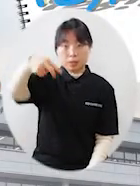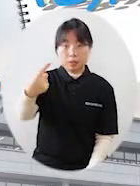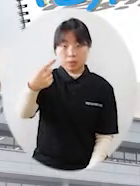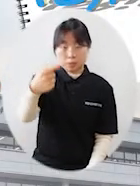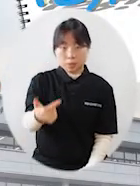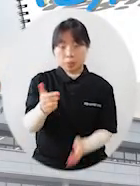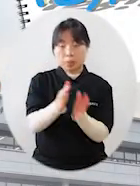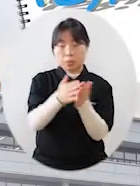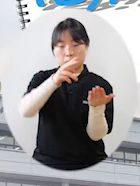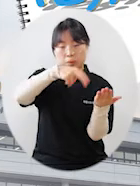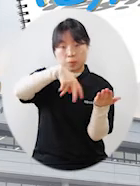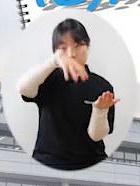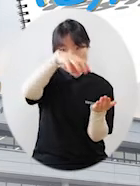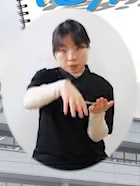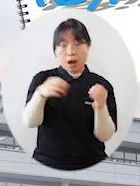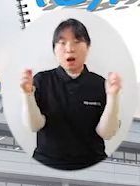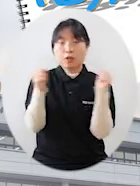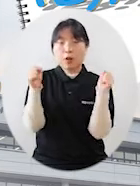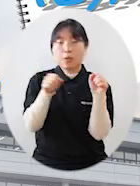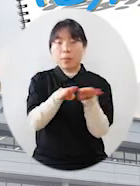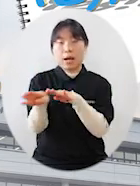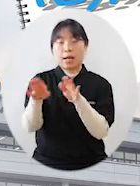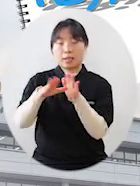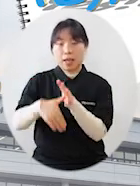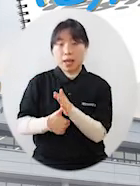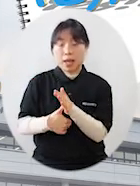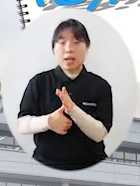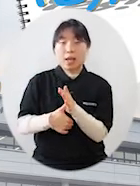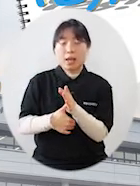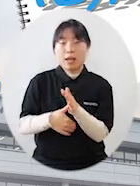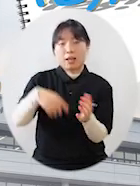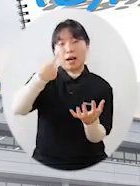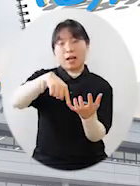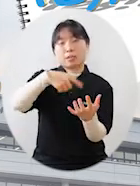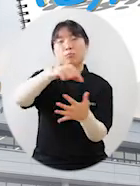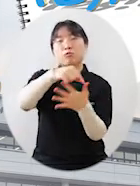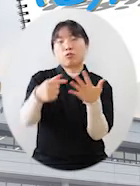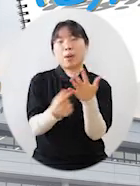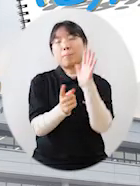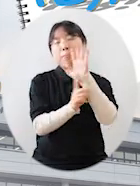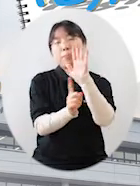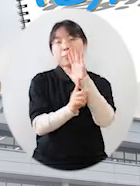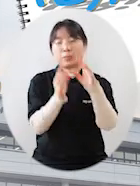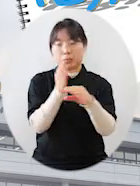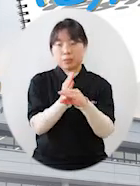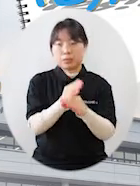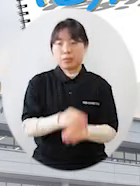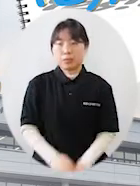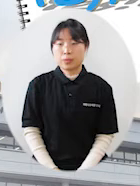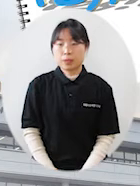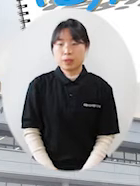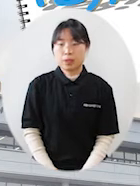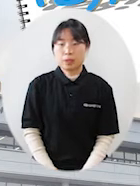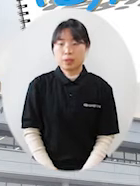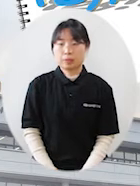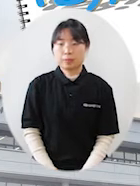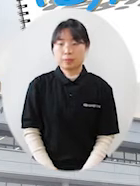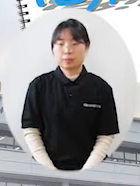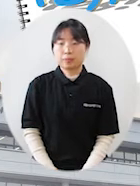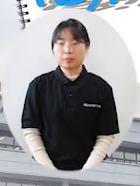내손도서관에서 겨울방학 프로그램 신청자를 모집합니다. 운영기간은 2021년 1월 18일부터